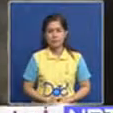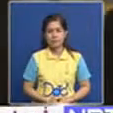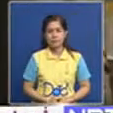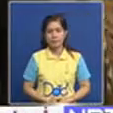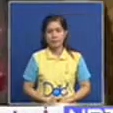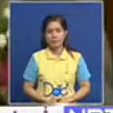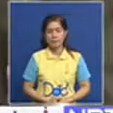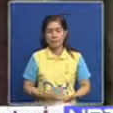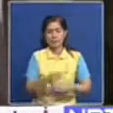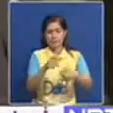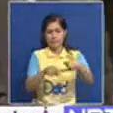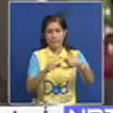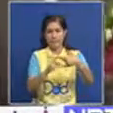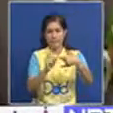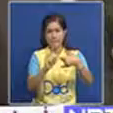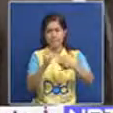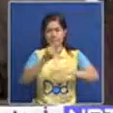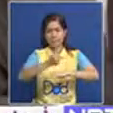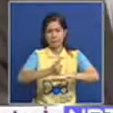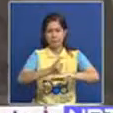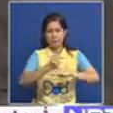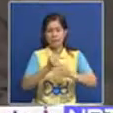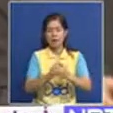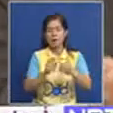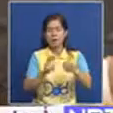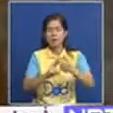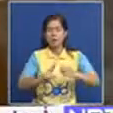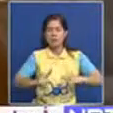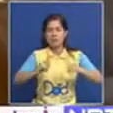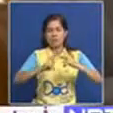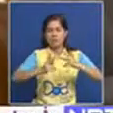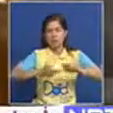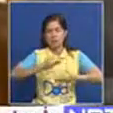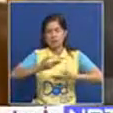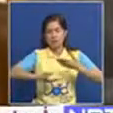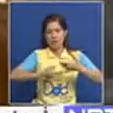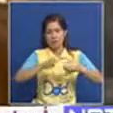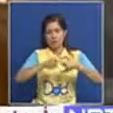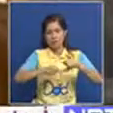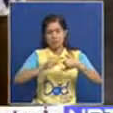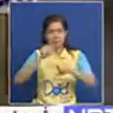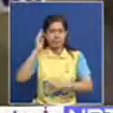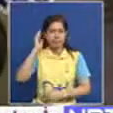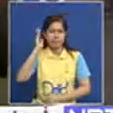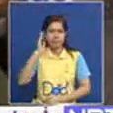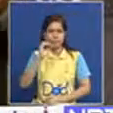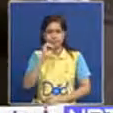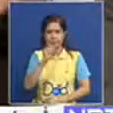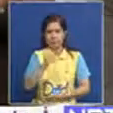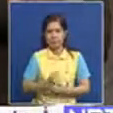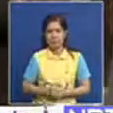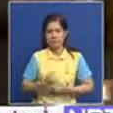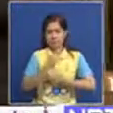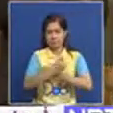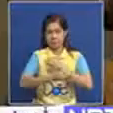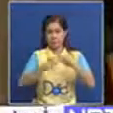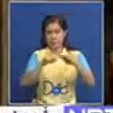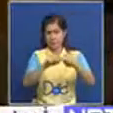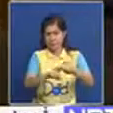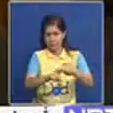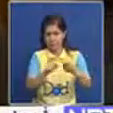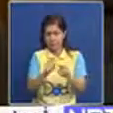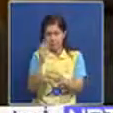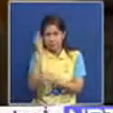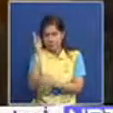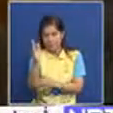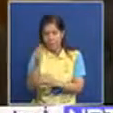โดยนายสุวิทย์เมษินทรีย์รัฐมนตรีช่วยว่าการกระทรวงพาณิชย์ได้กล่าวปาฐกถาพิเศษโดยมองว่ารัสเซียนั้นจะเป็นตลาดทางเลือกที่จะช่วยกระจายความ